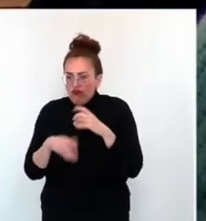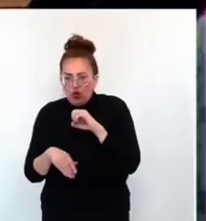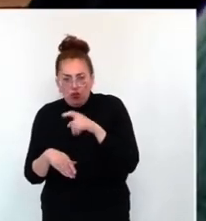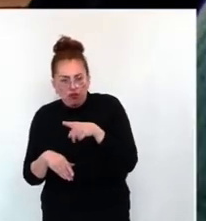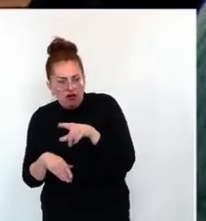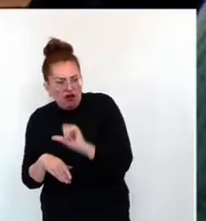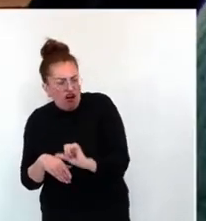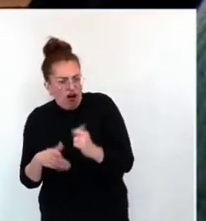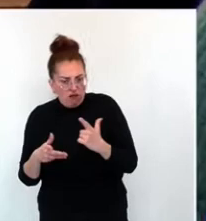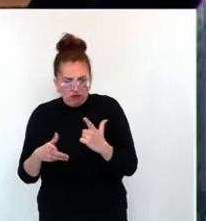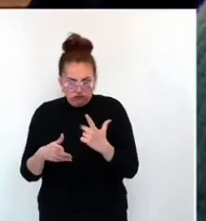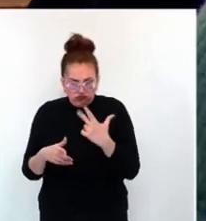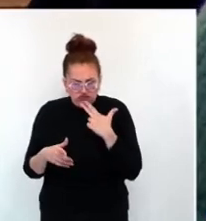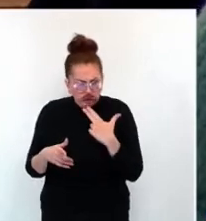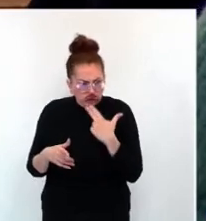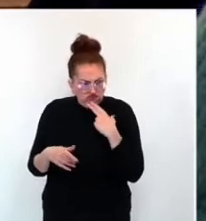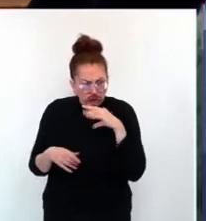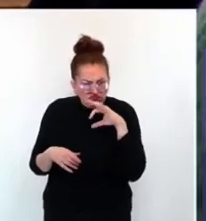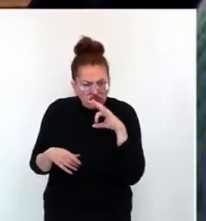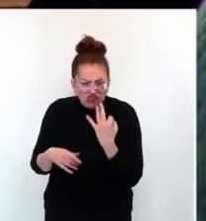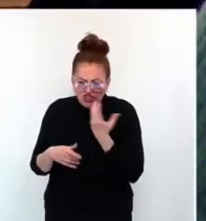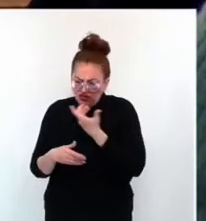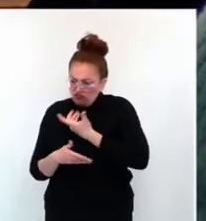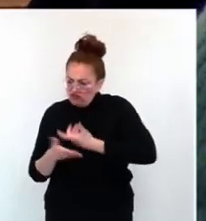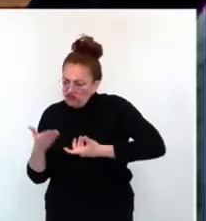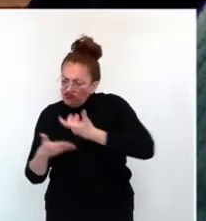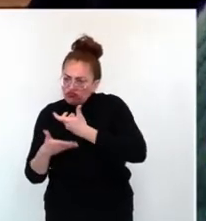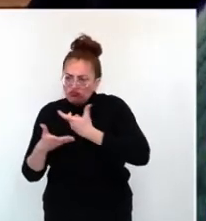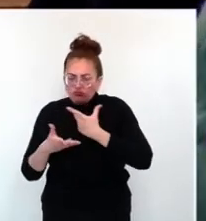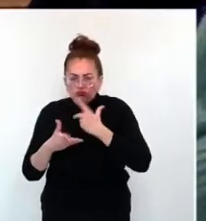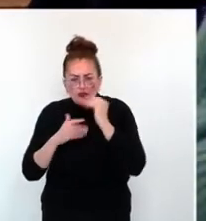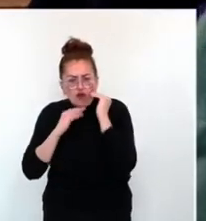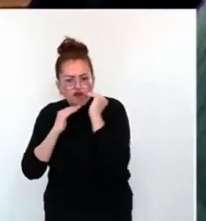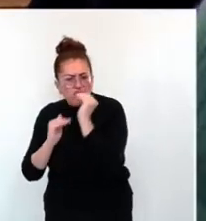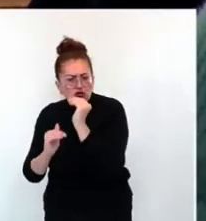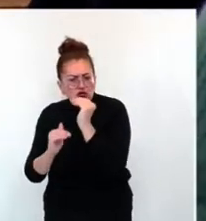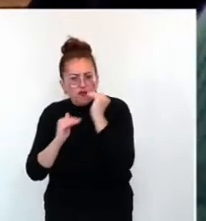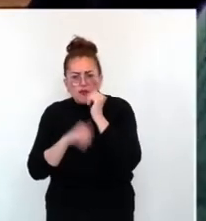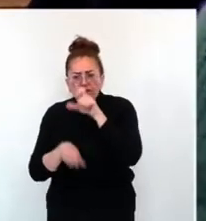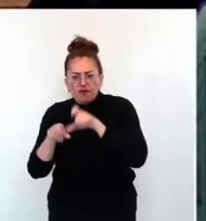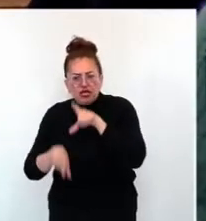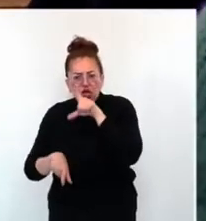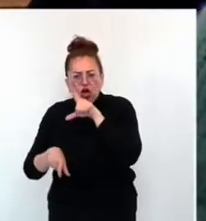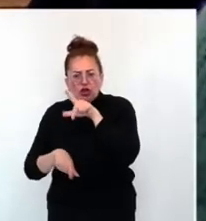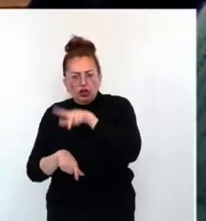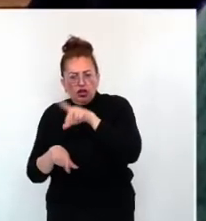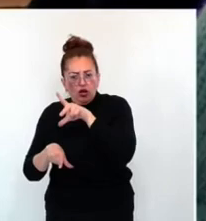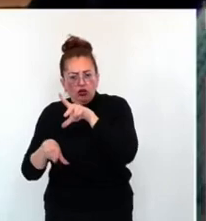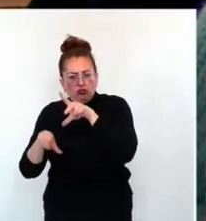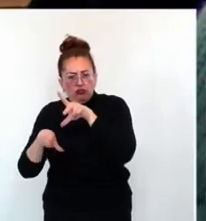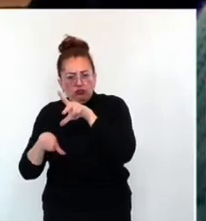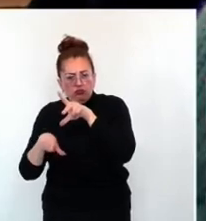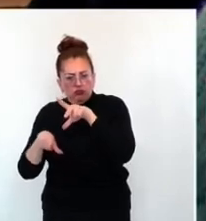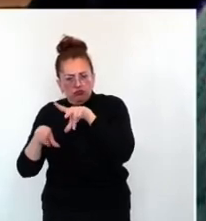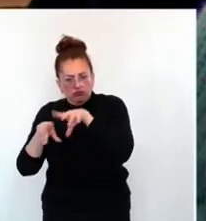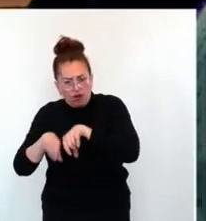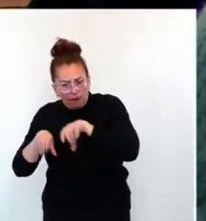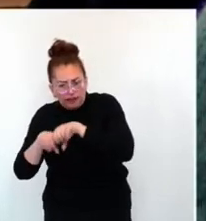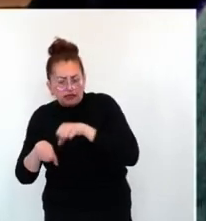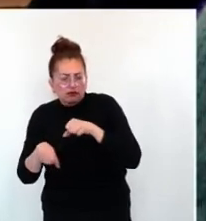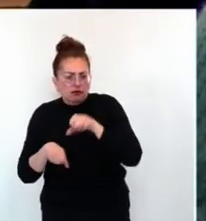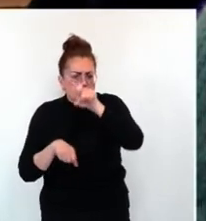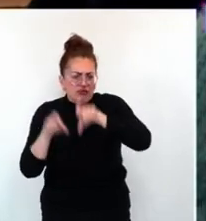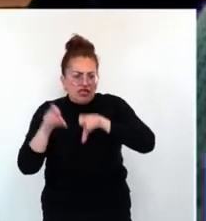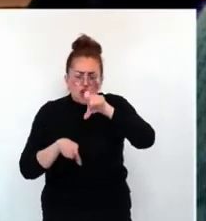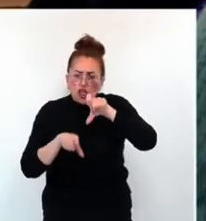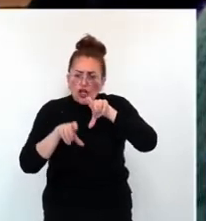puissant. On va discuter en confiance avec les constructeurs de logements, avec les habitants, avec les forces vives, et on va co-construire ensemble un projet